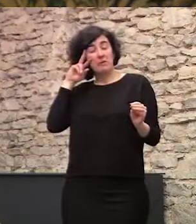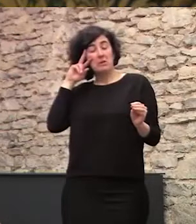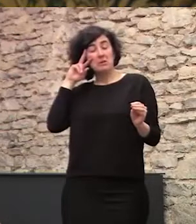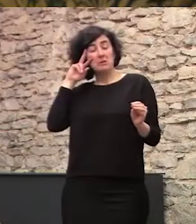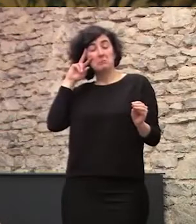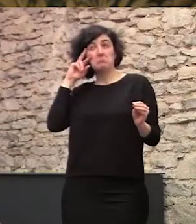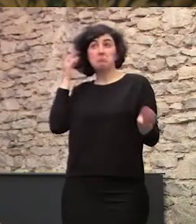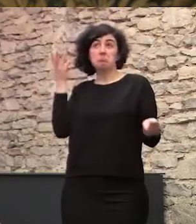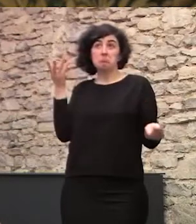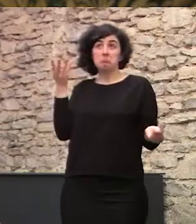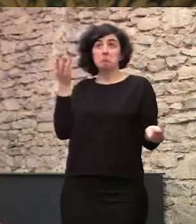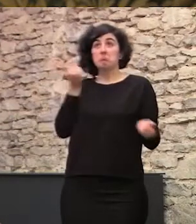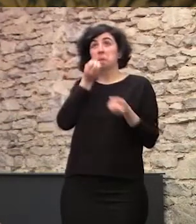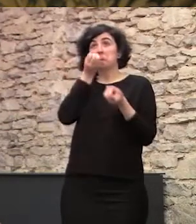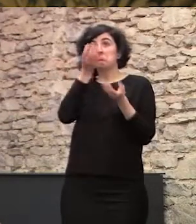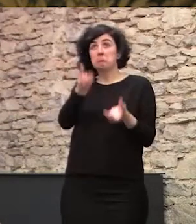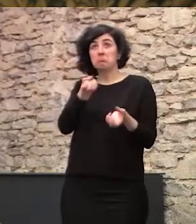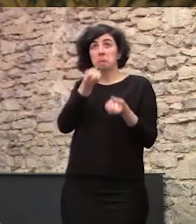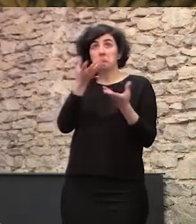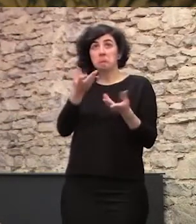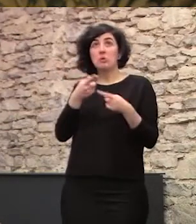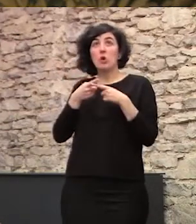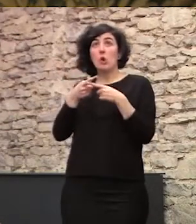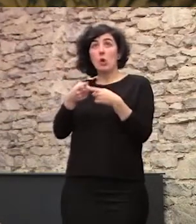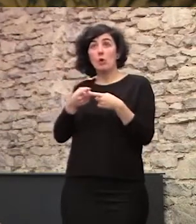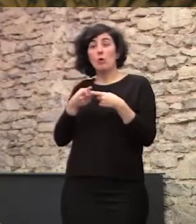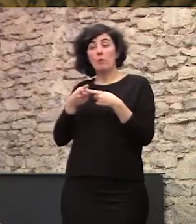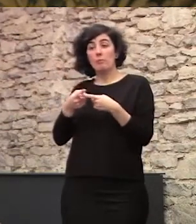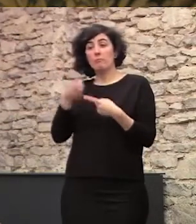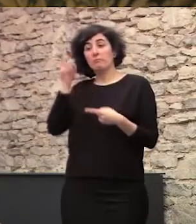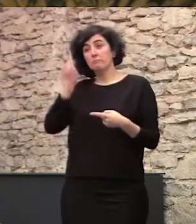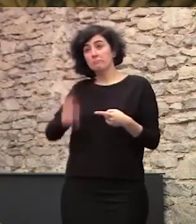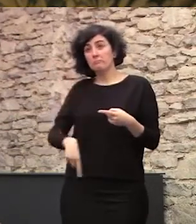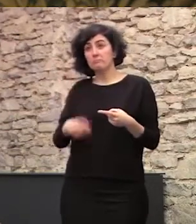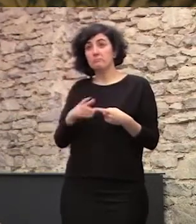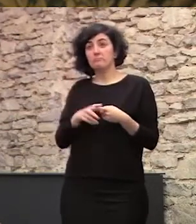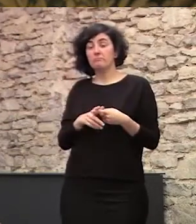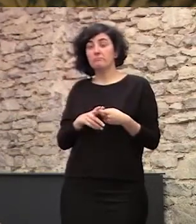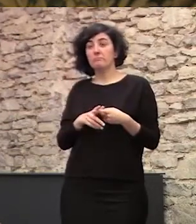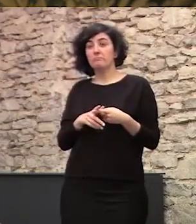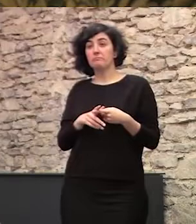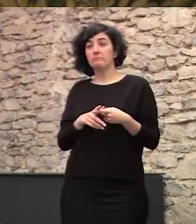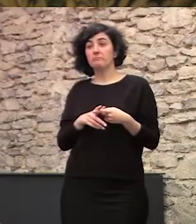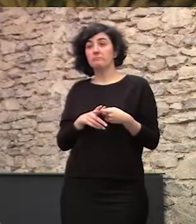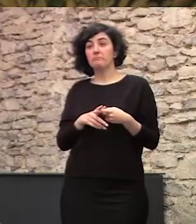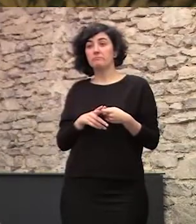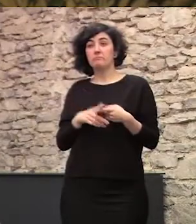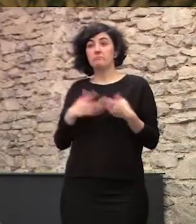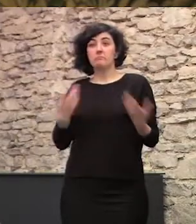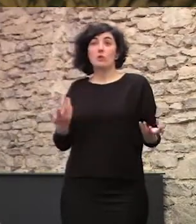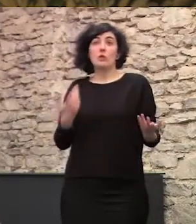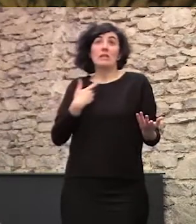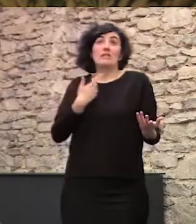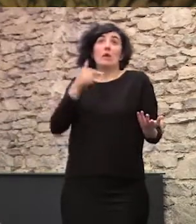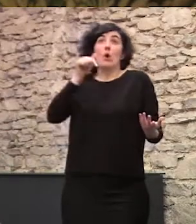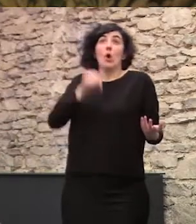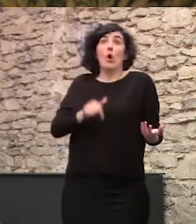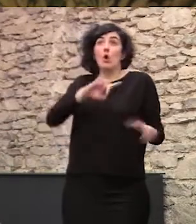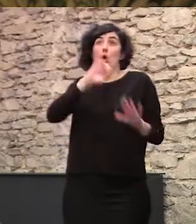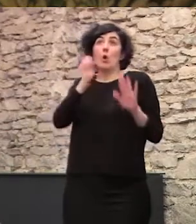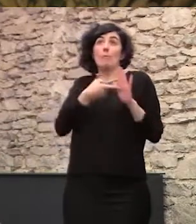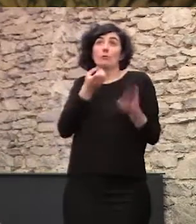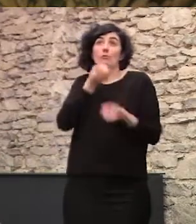bueno, kontagarriak eta konpartituak izan dituztelako, eta bueno, claro, hori erortzean eroriko da parte bat, ez, orduan nekeza